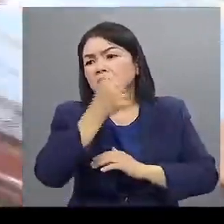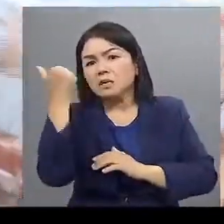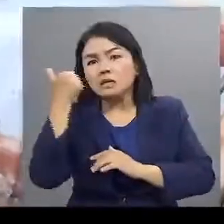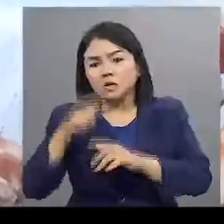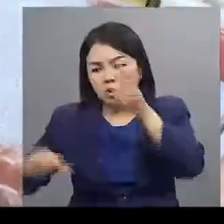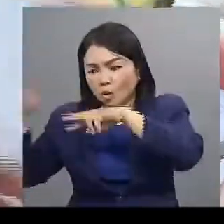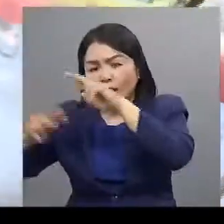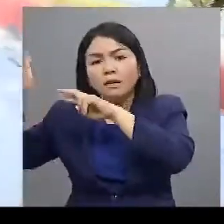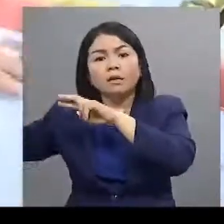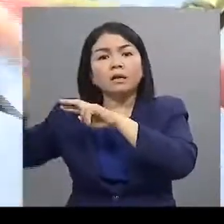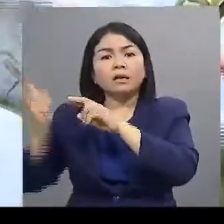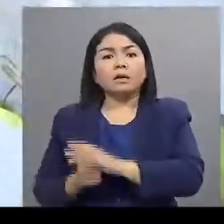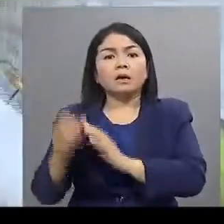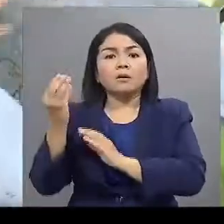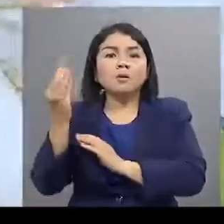ลำไย